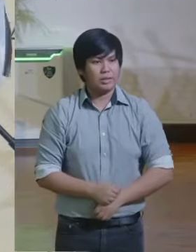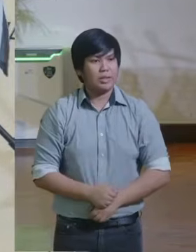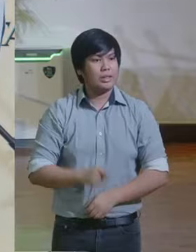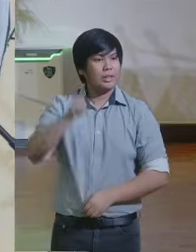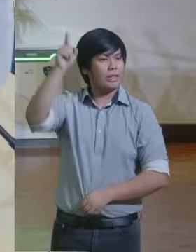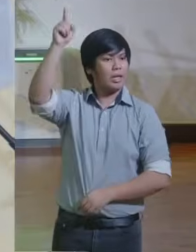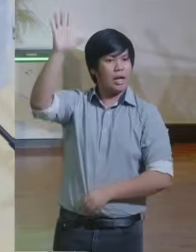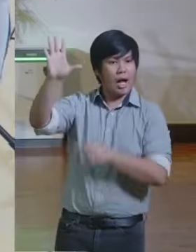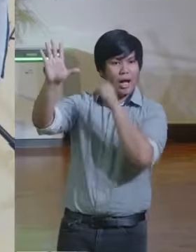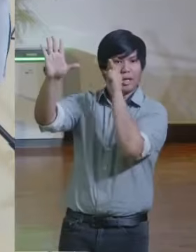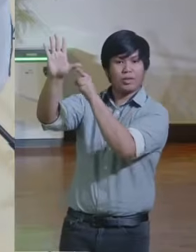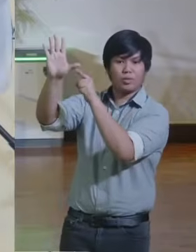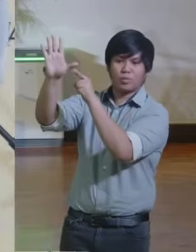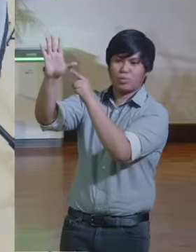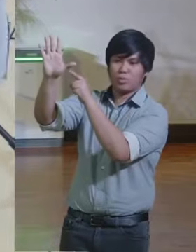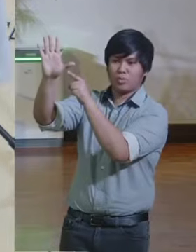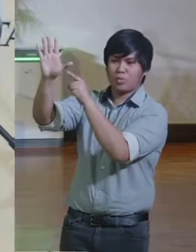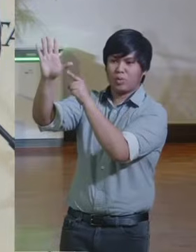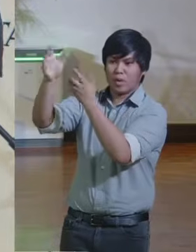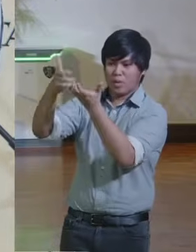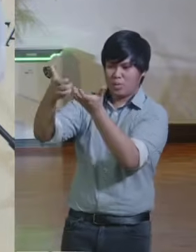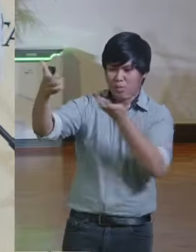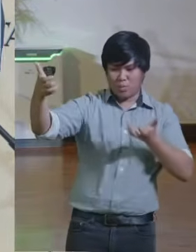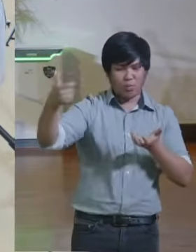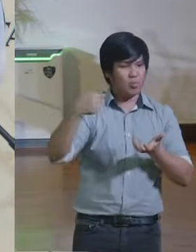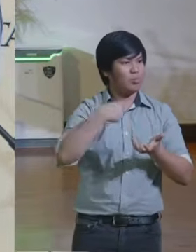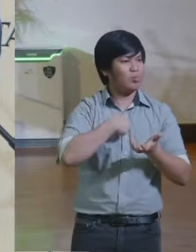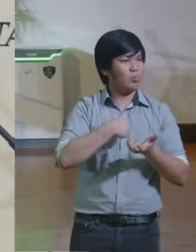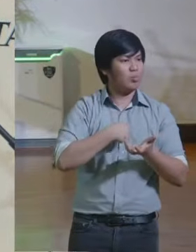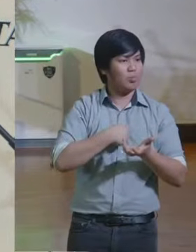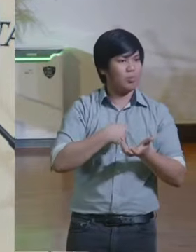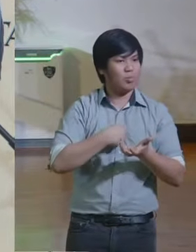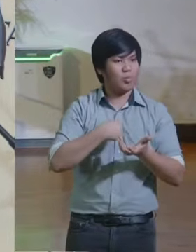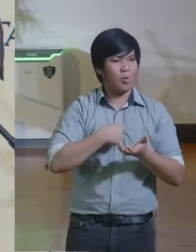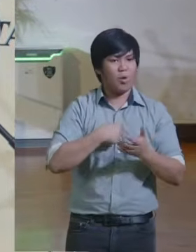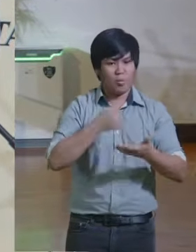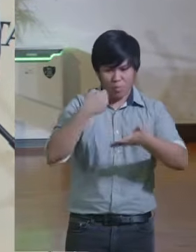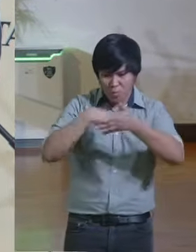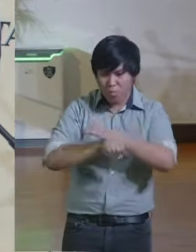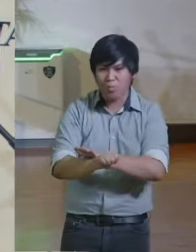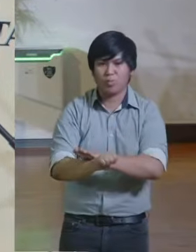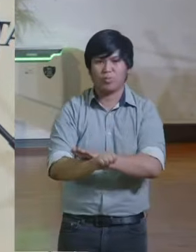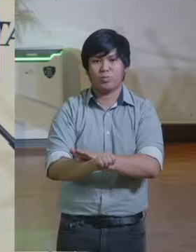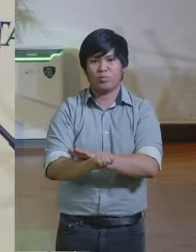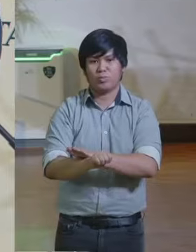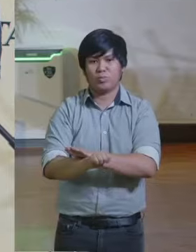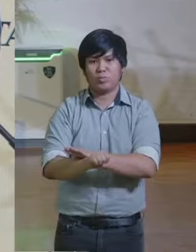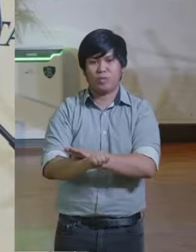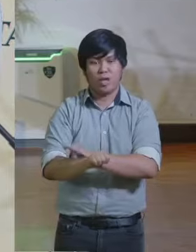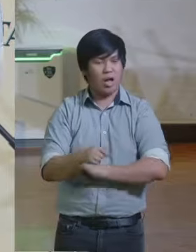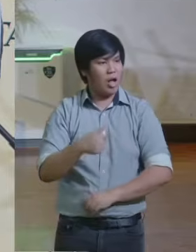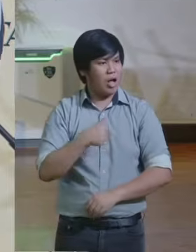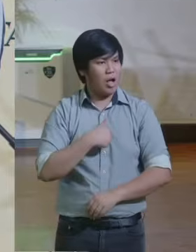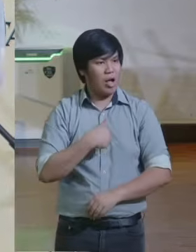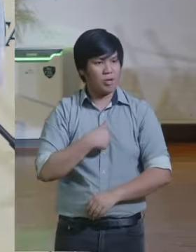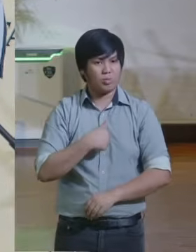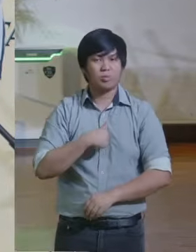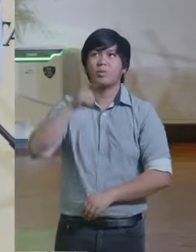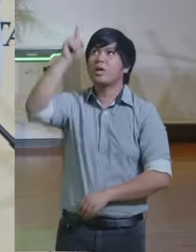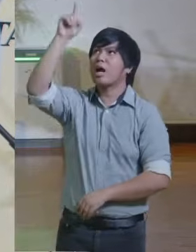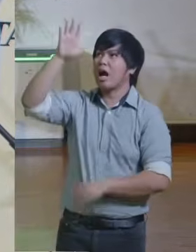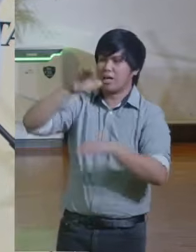the Lord, "who had set me apart before I was born, and who called me by